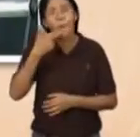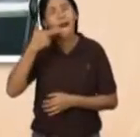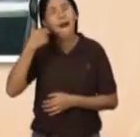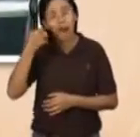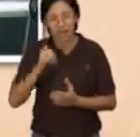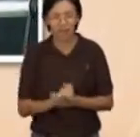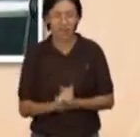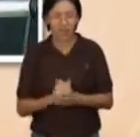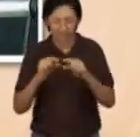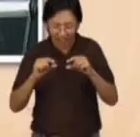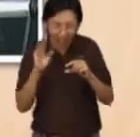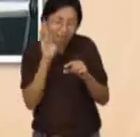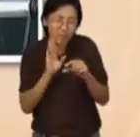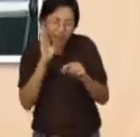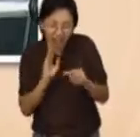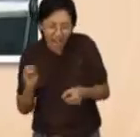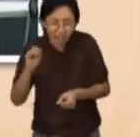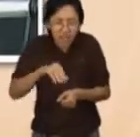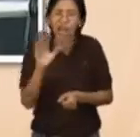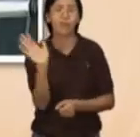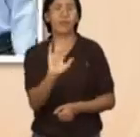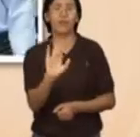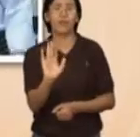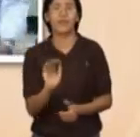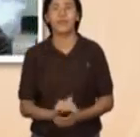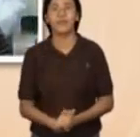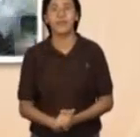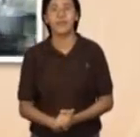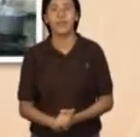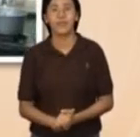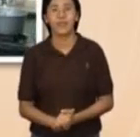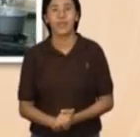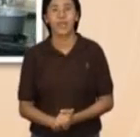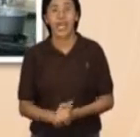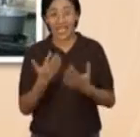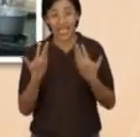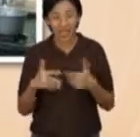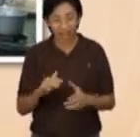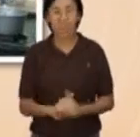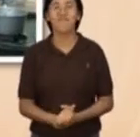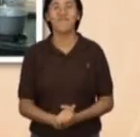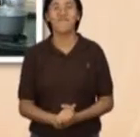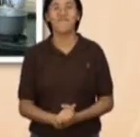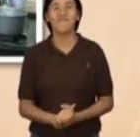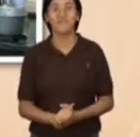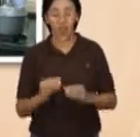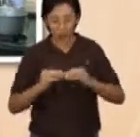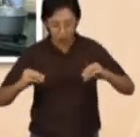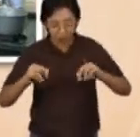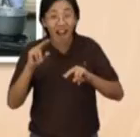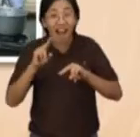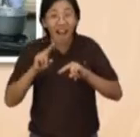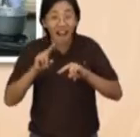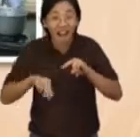ำเป็นต้องเอาพวกนั้นไปช่วยนะ แกงจืดตอนนี้ก็ได้แล้วนะคะ ครับผมลูกลอกก็สุกพอดีนะ